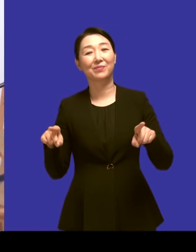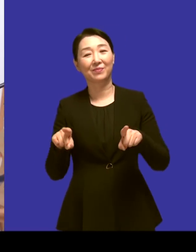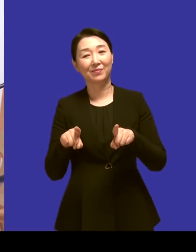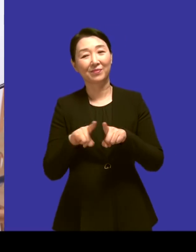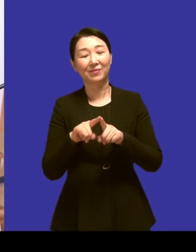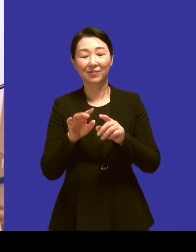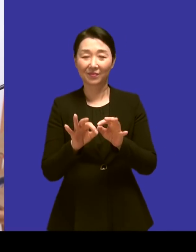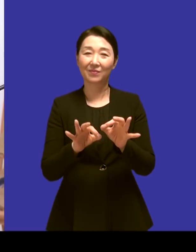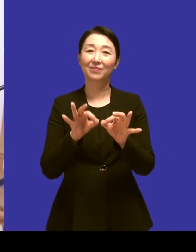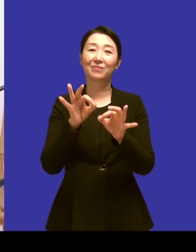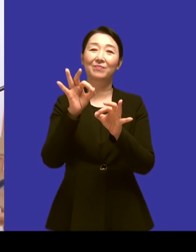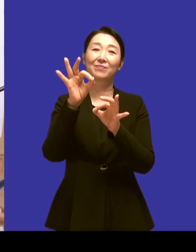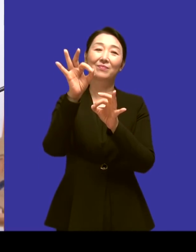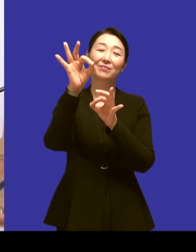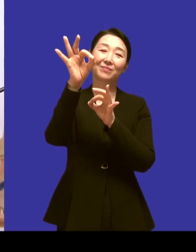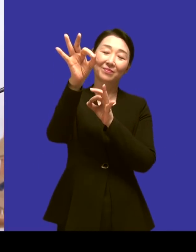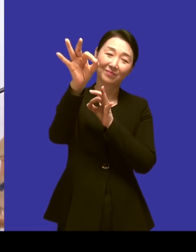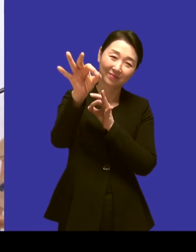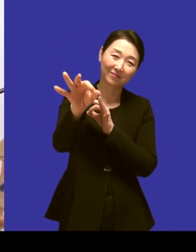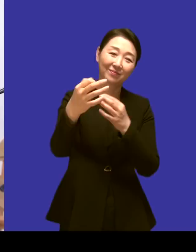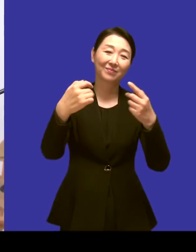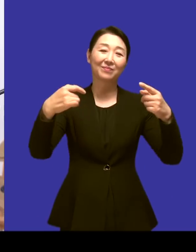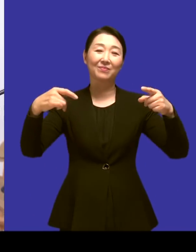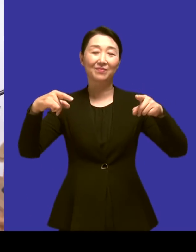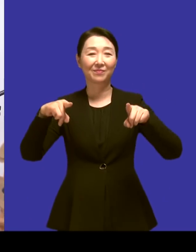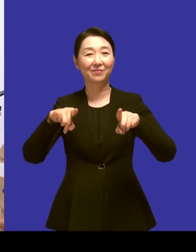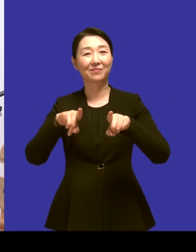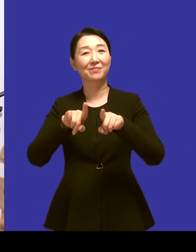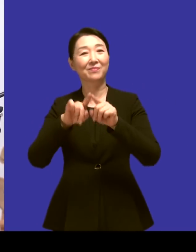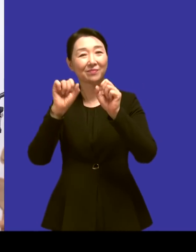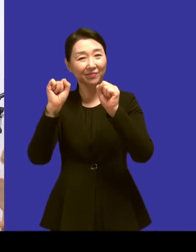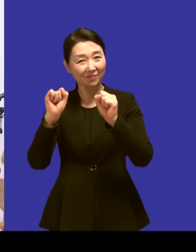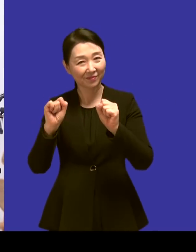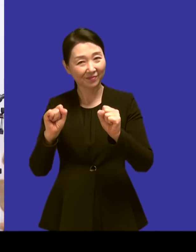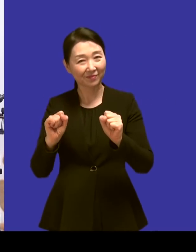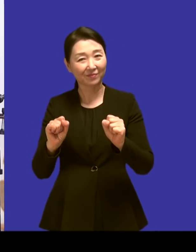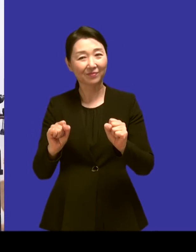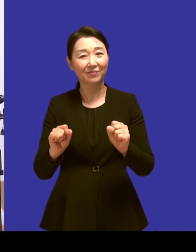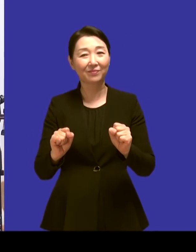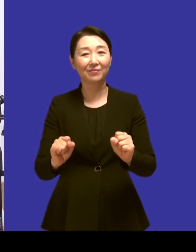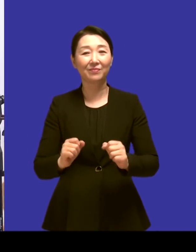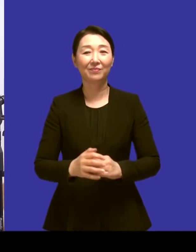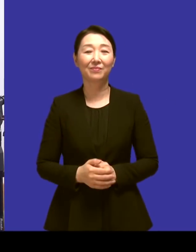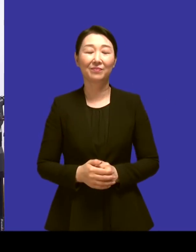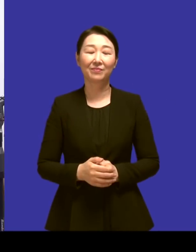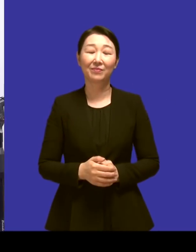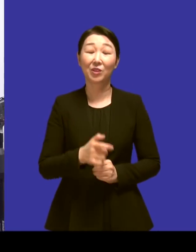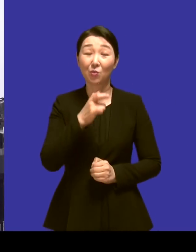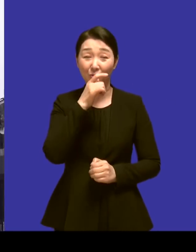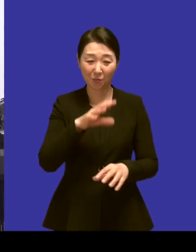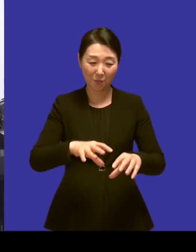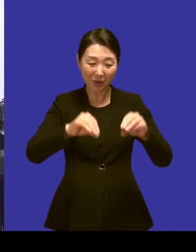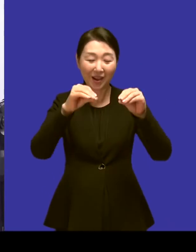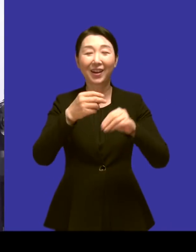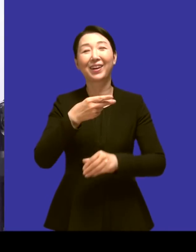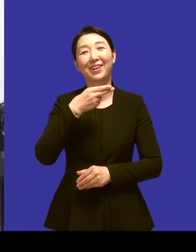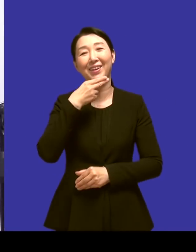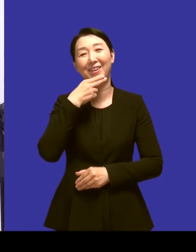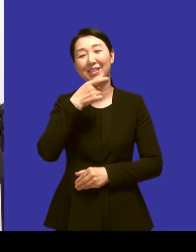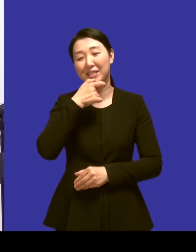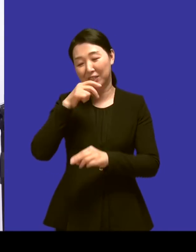우리와 함께 영원히 함께 하시고 마르지